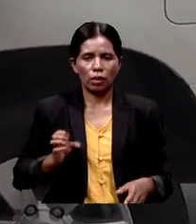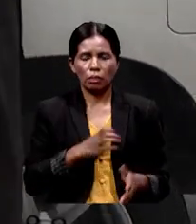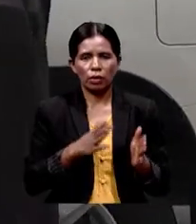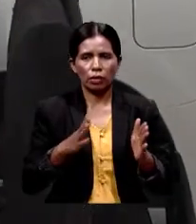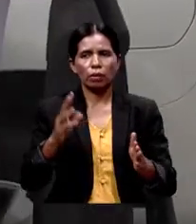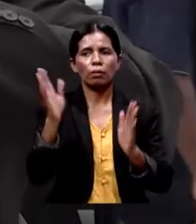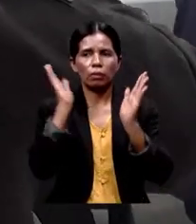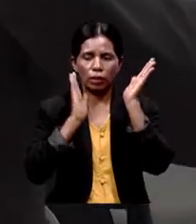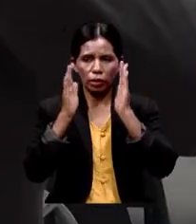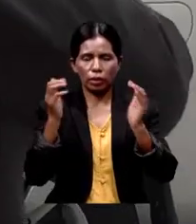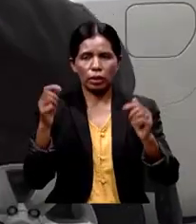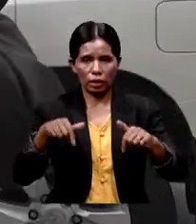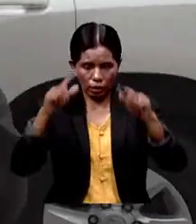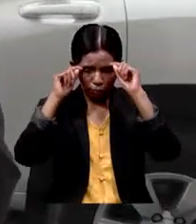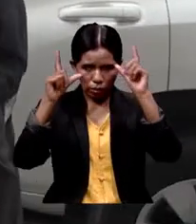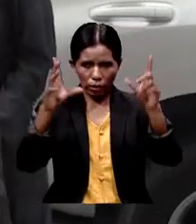or